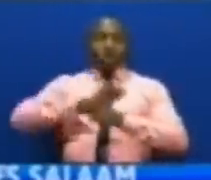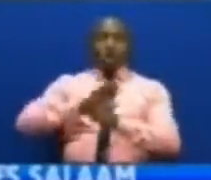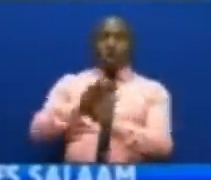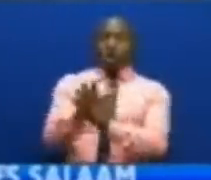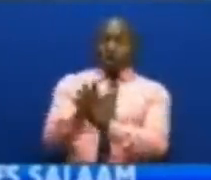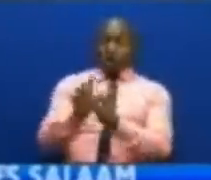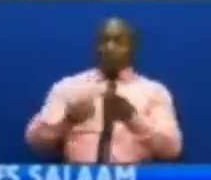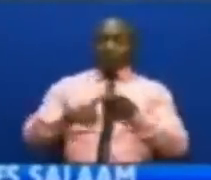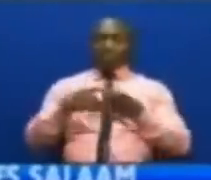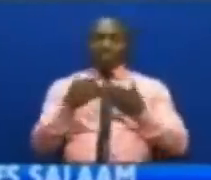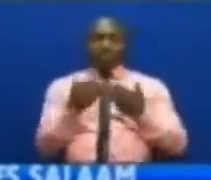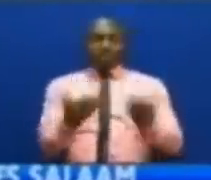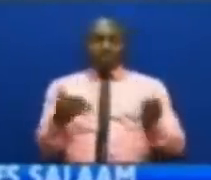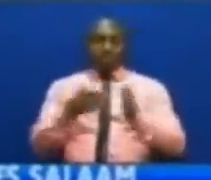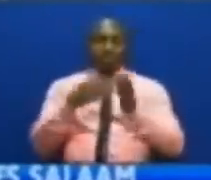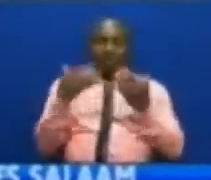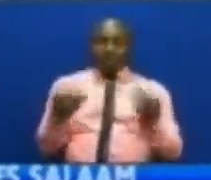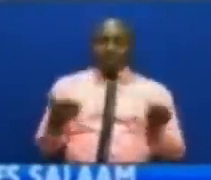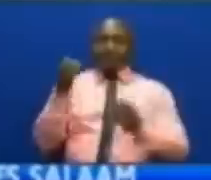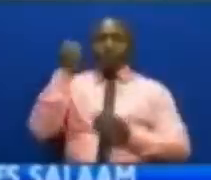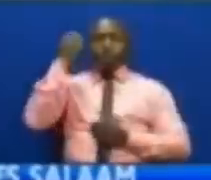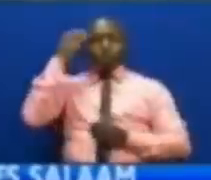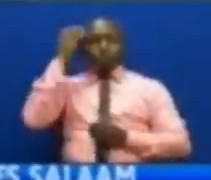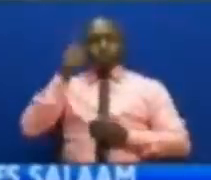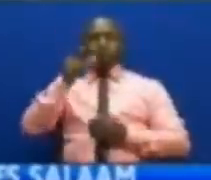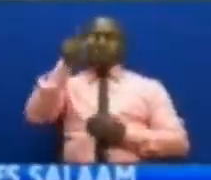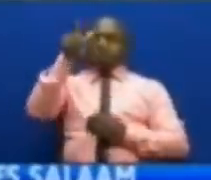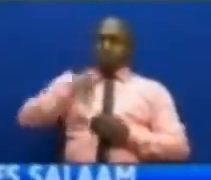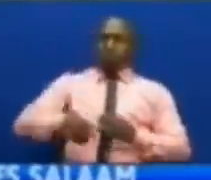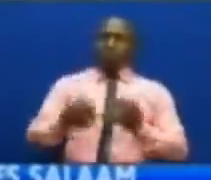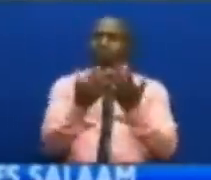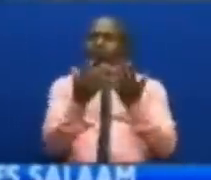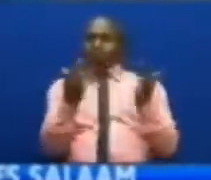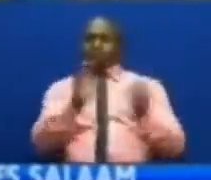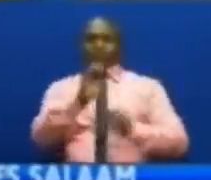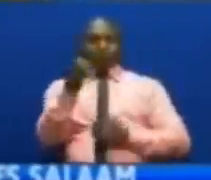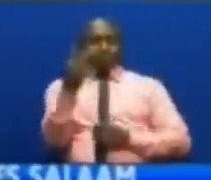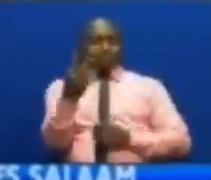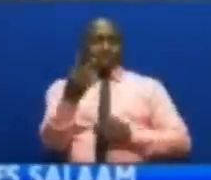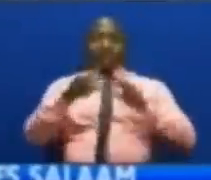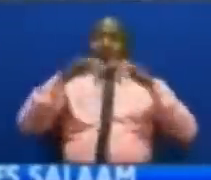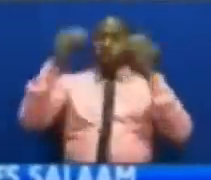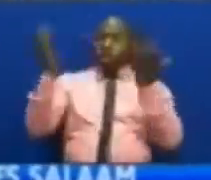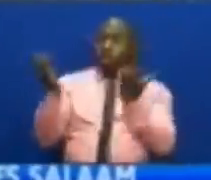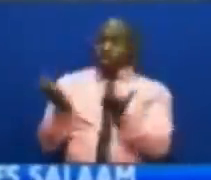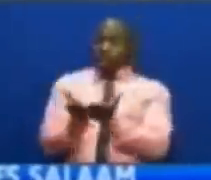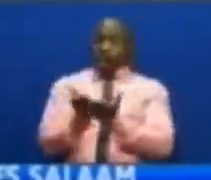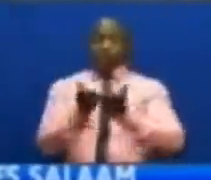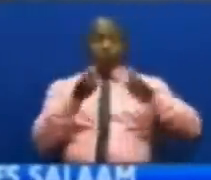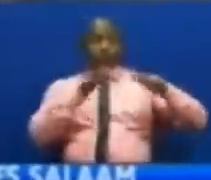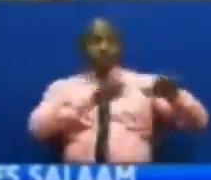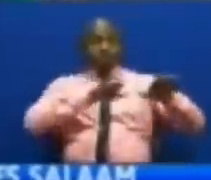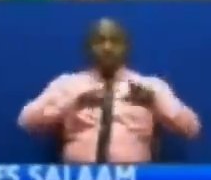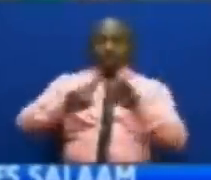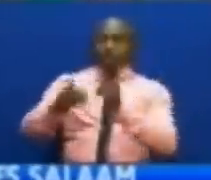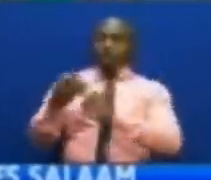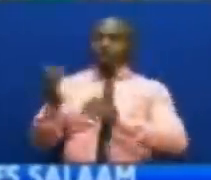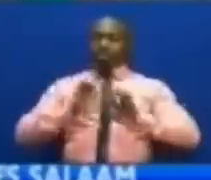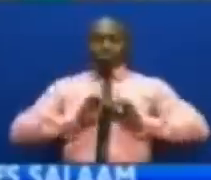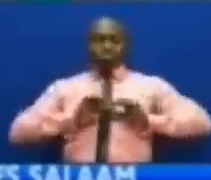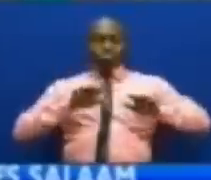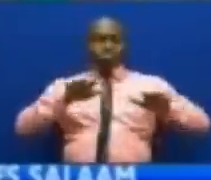Hadi sasa ugonjwa huu umegharimu maisha zaidi ya watu 2,000 duniani kote, huku ikiripotiwa kusambaa katika